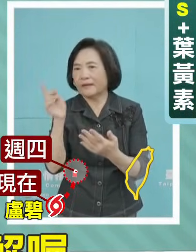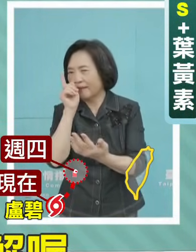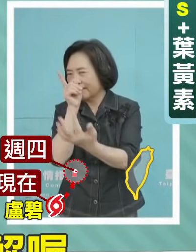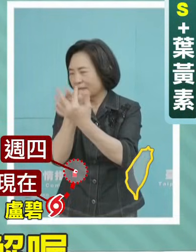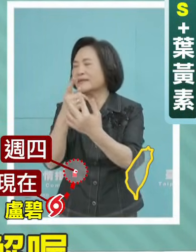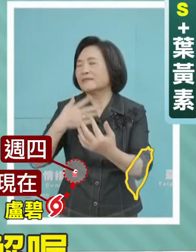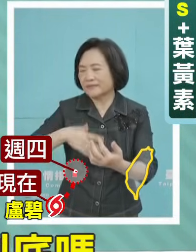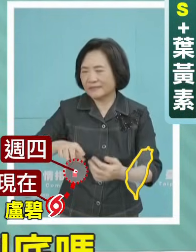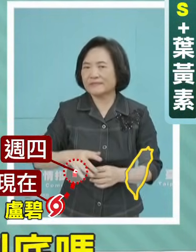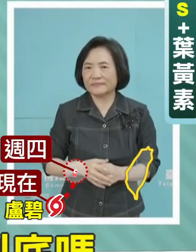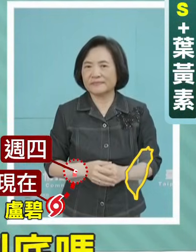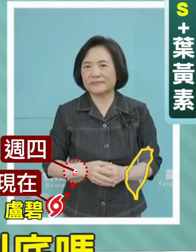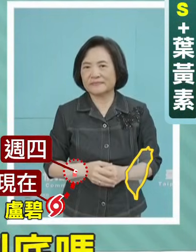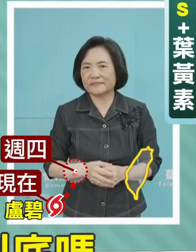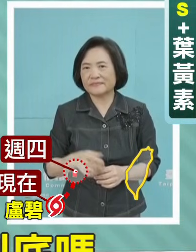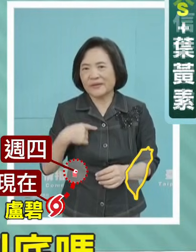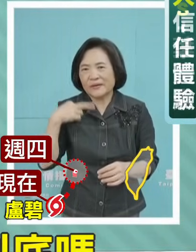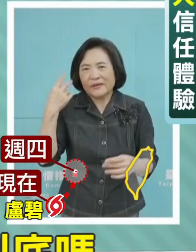解哦，